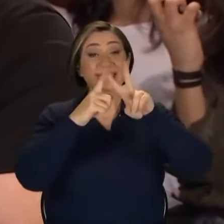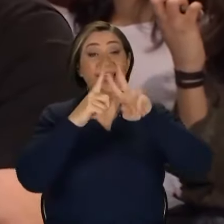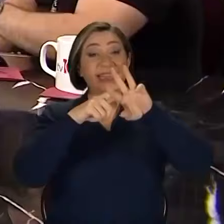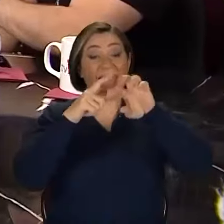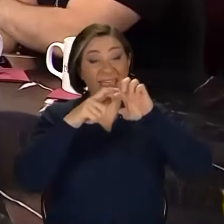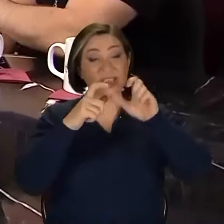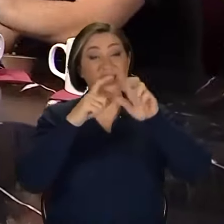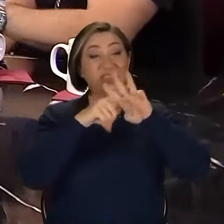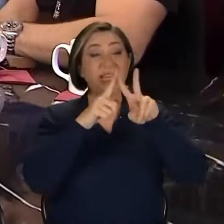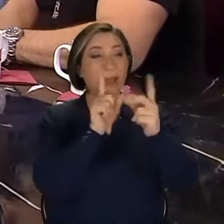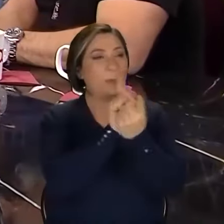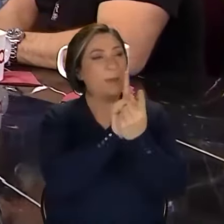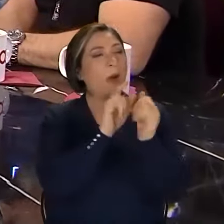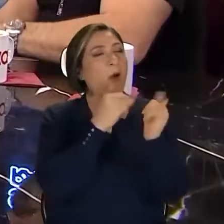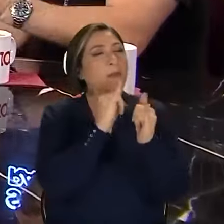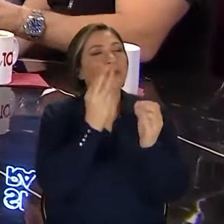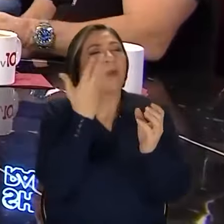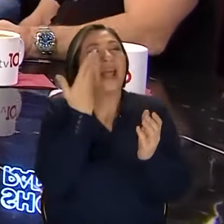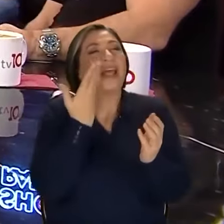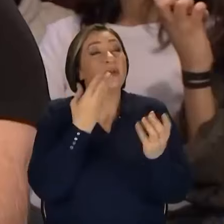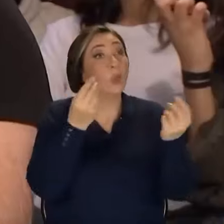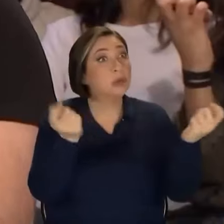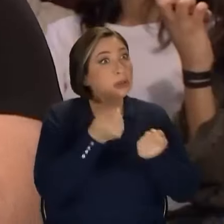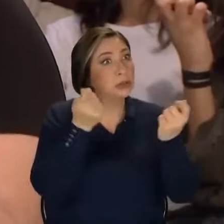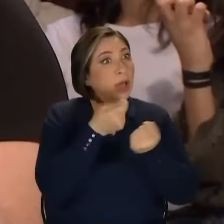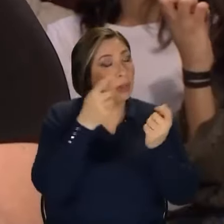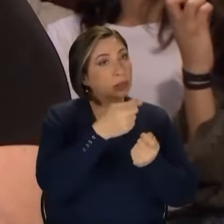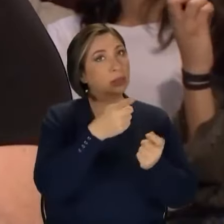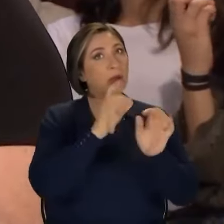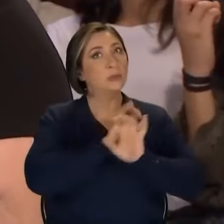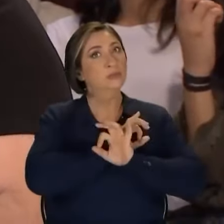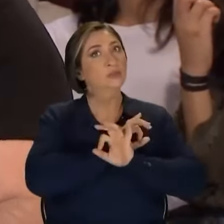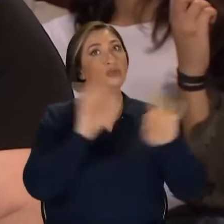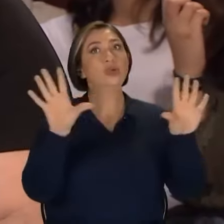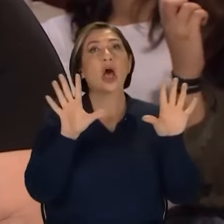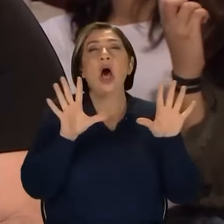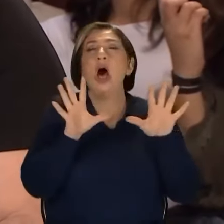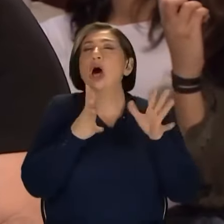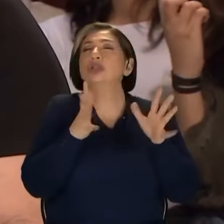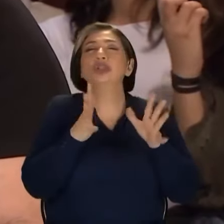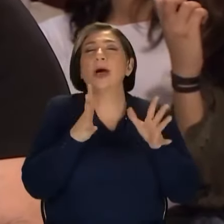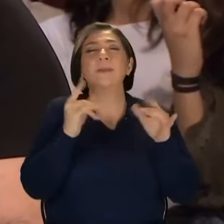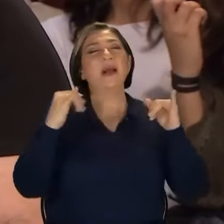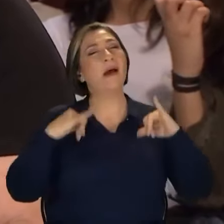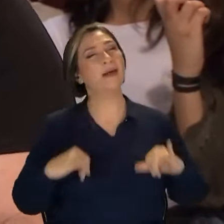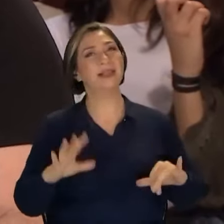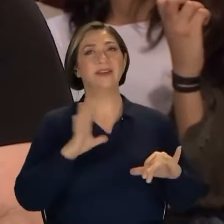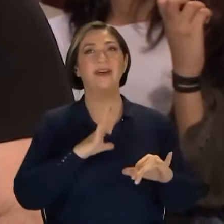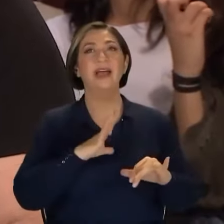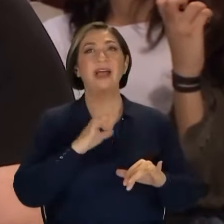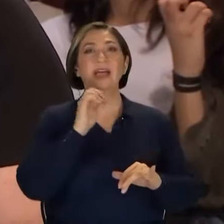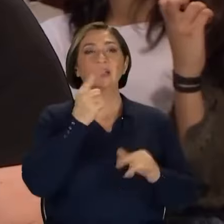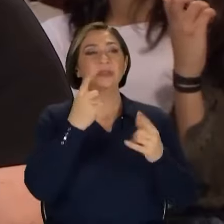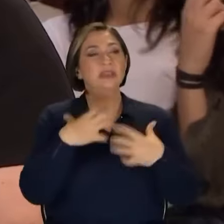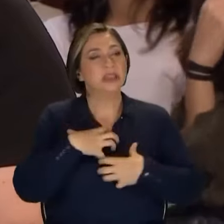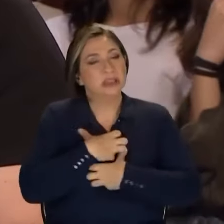oynamak karşılıklı çok konforlu bir şey çok çalışkan birisi müthiş acayip bir e konforu var hiç